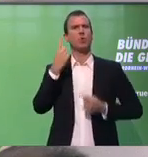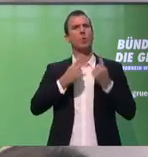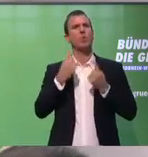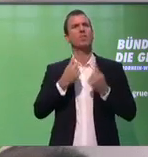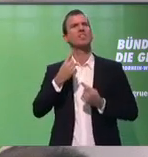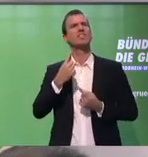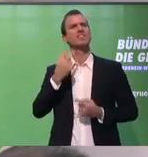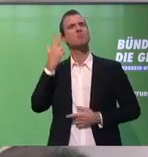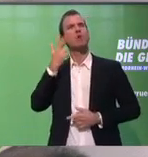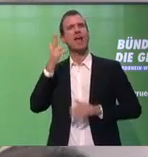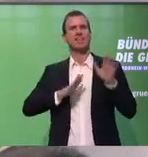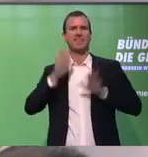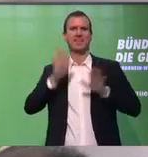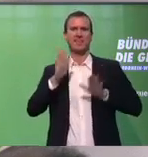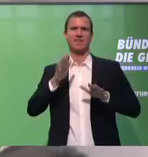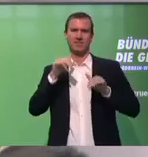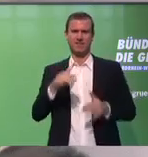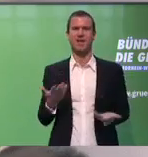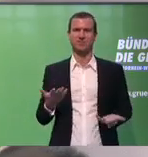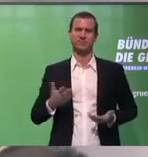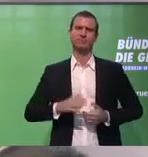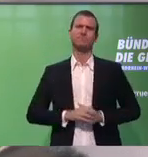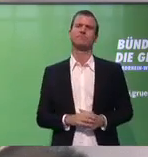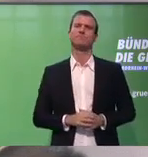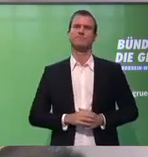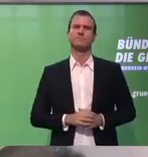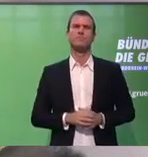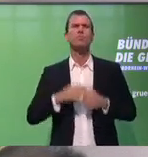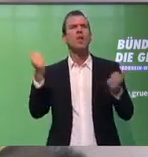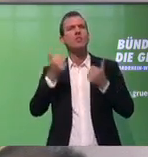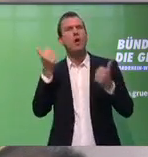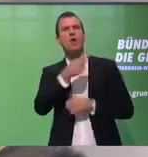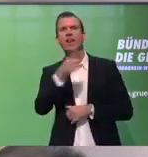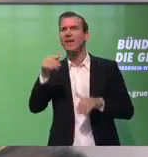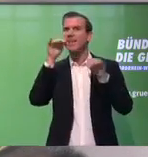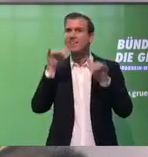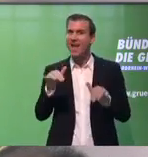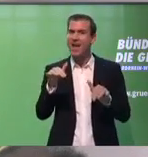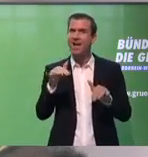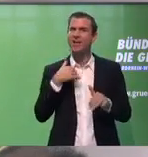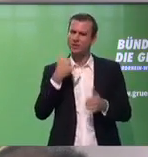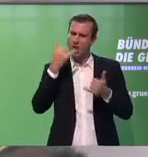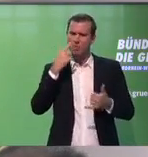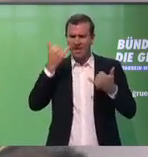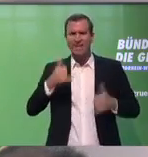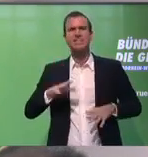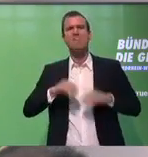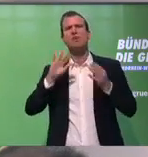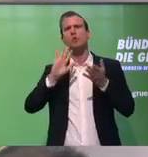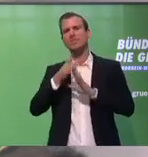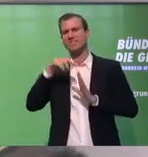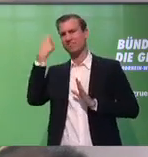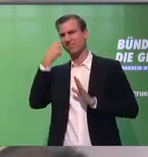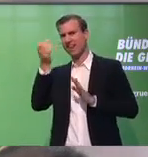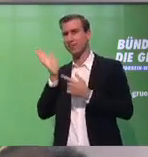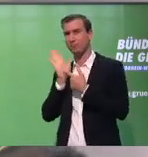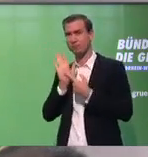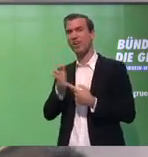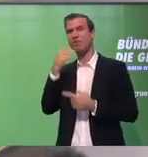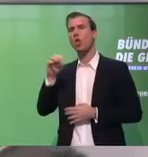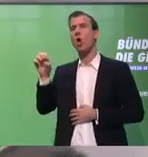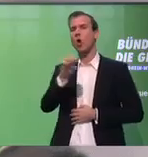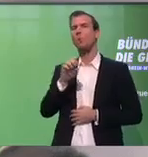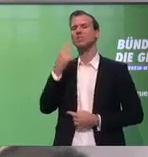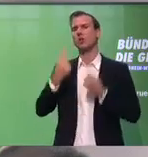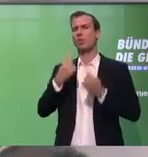demokratie- und beteiligungsorientierte Veranstaltung heute hinbekommen. Toll, dass ihr da seid und wir würden sagen, wir steigen ein mit einem kleinen Video, genau, von der Europäischen